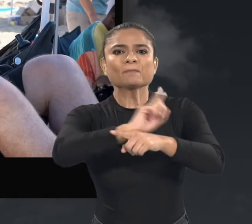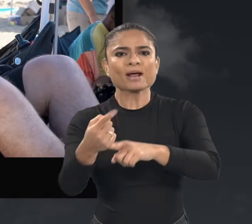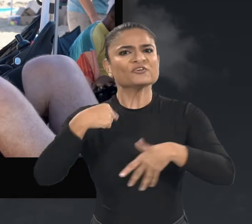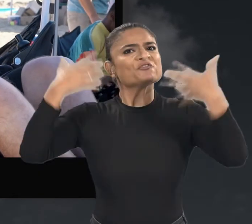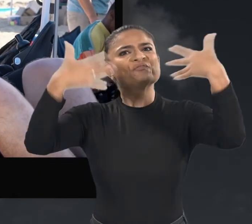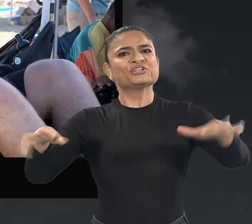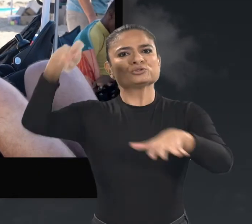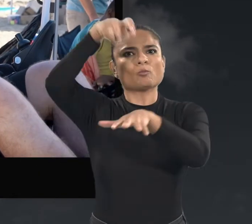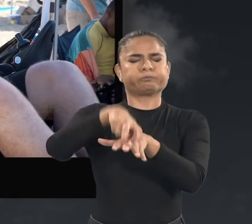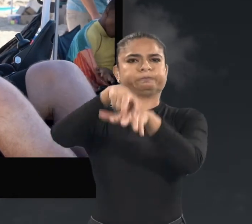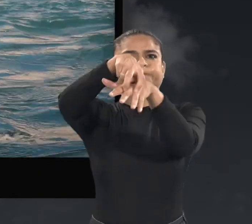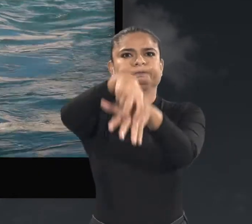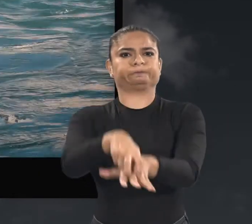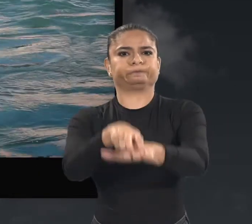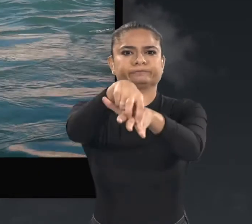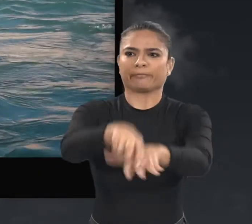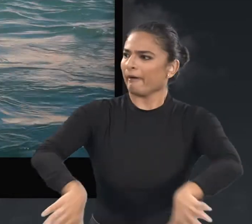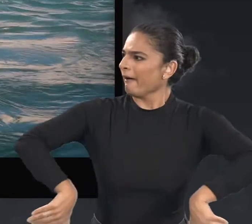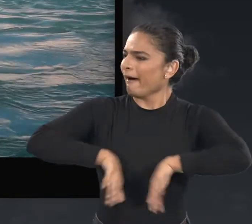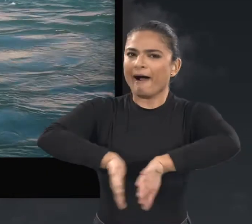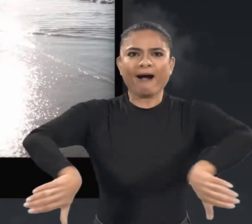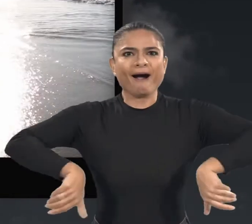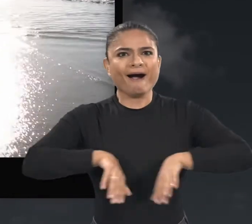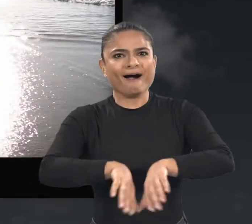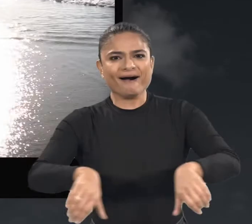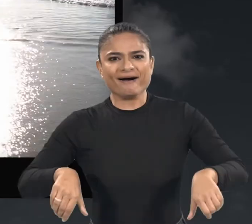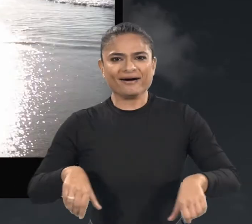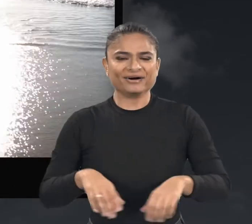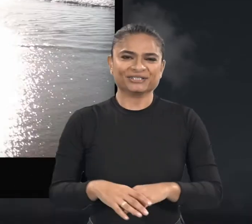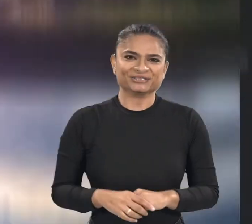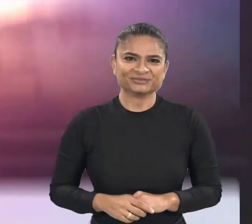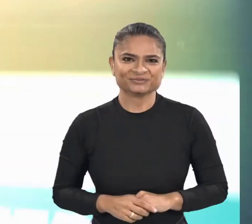and 20 minutes later I was in the water.